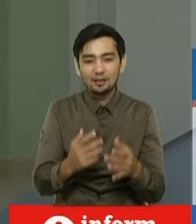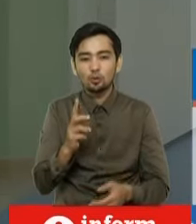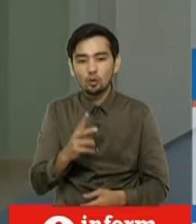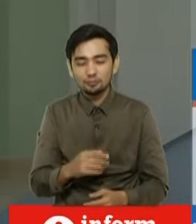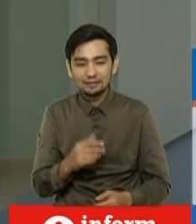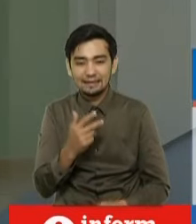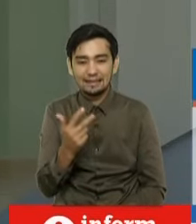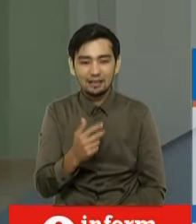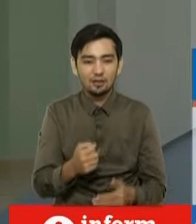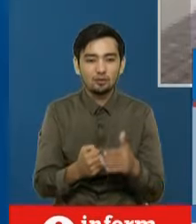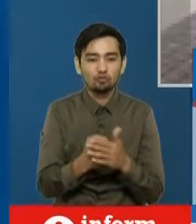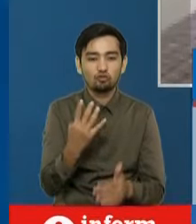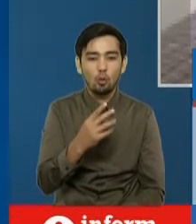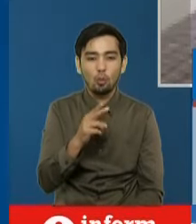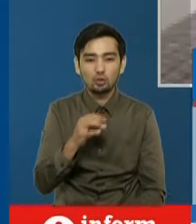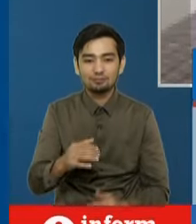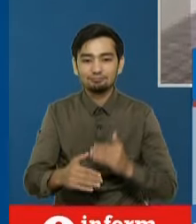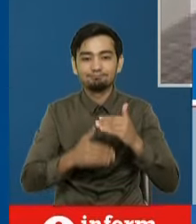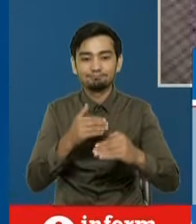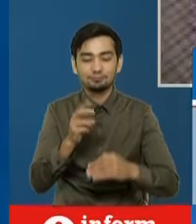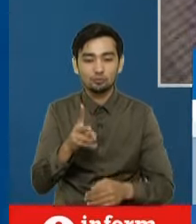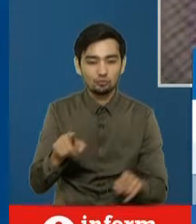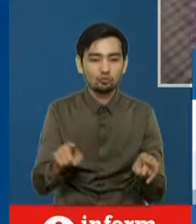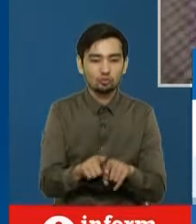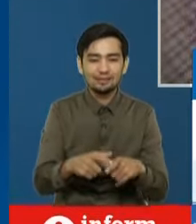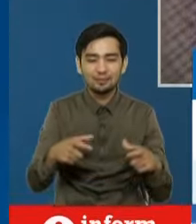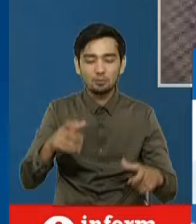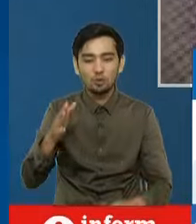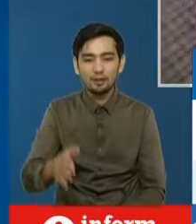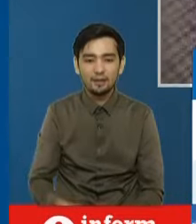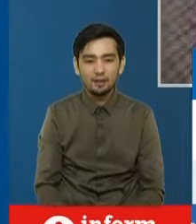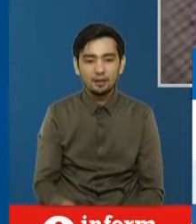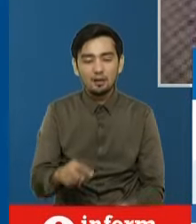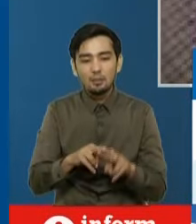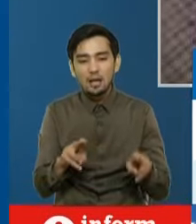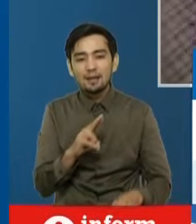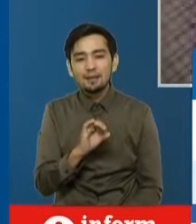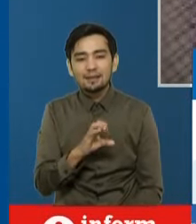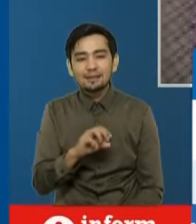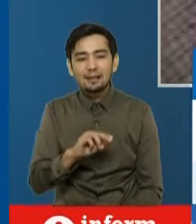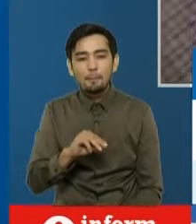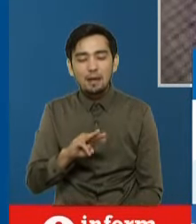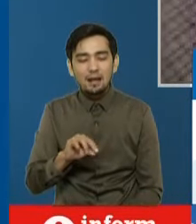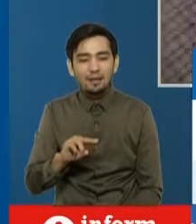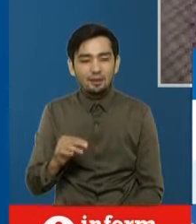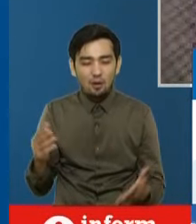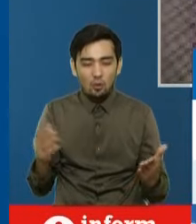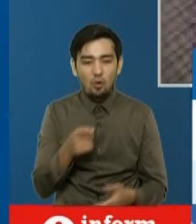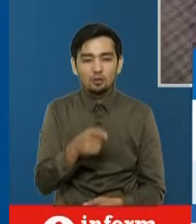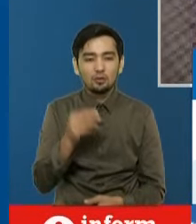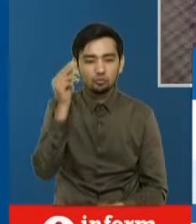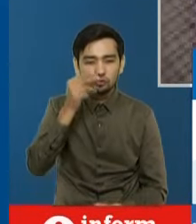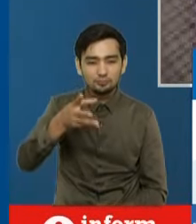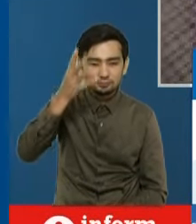с третьего на четвертый курс. Сделать такой анализ, какие дисциплины они не усваивают, какие предметы они не усваивают. То есть для того,